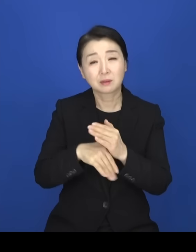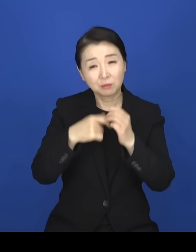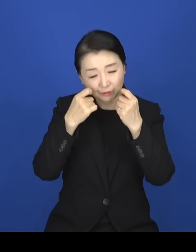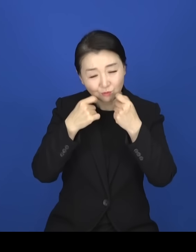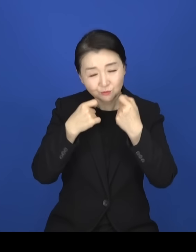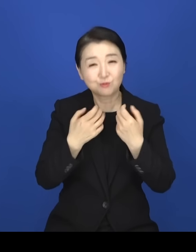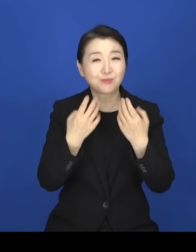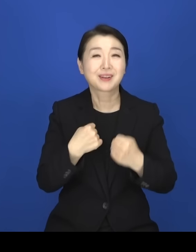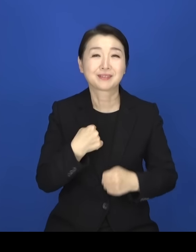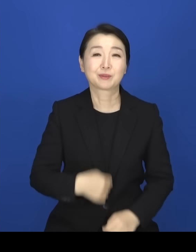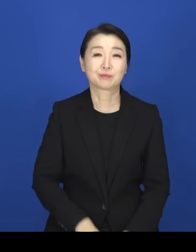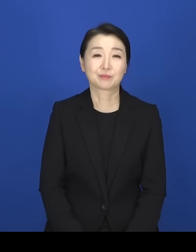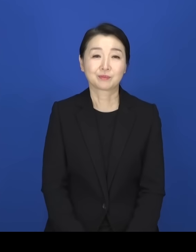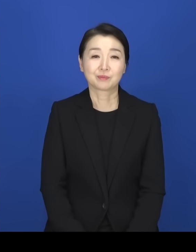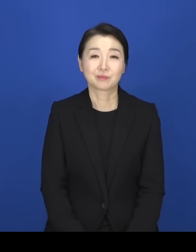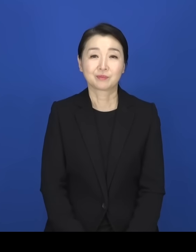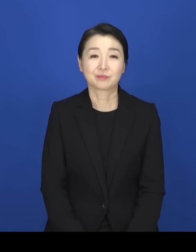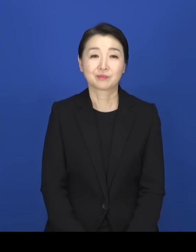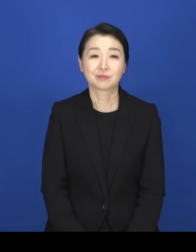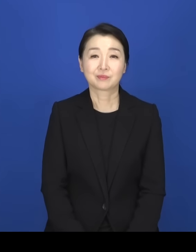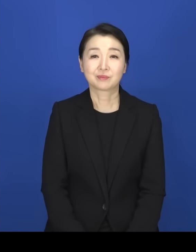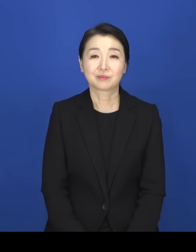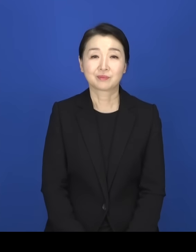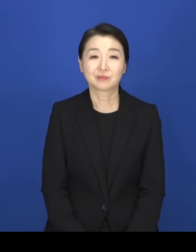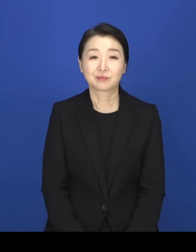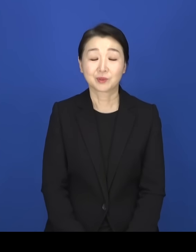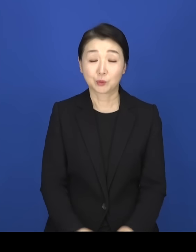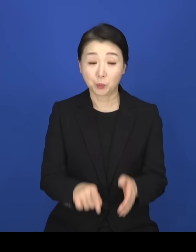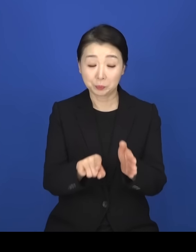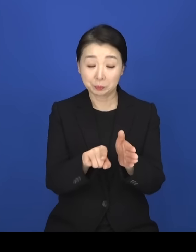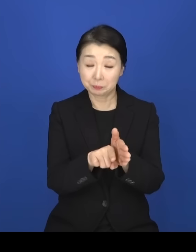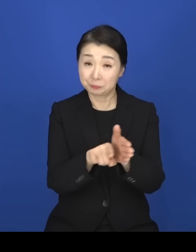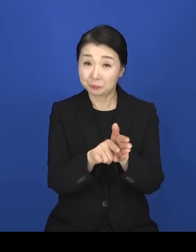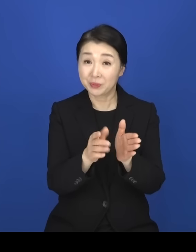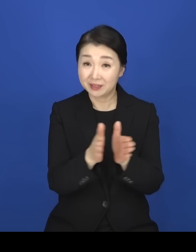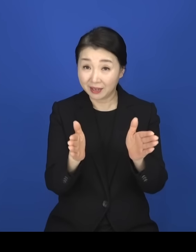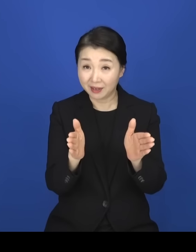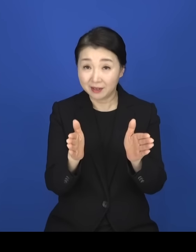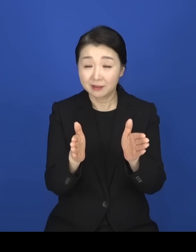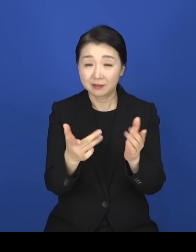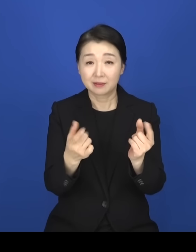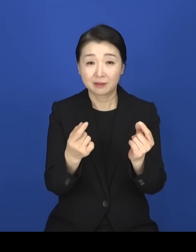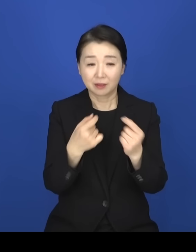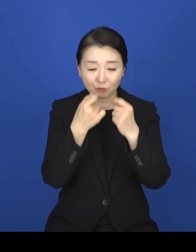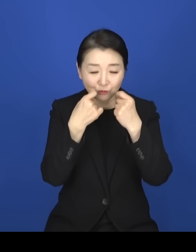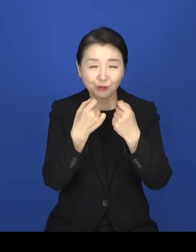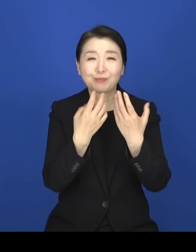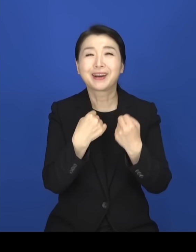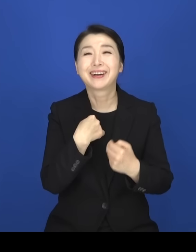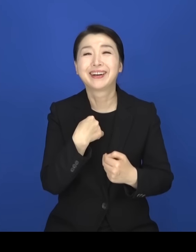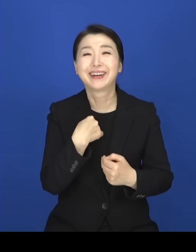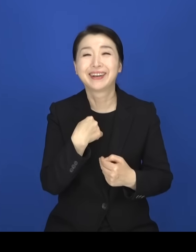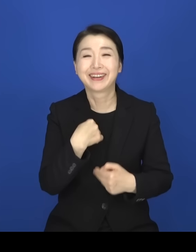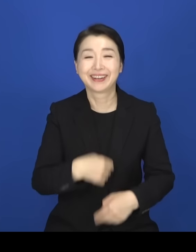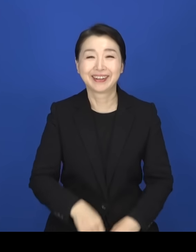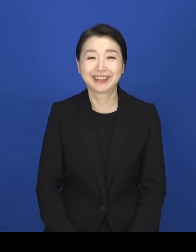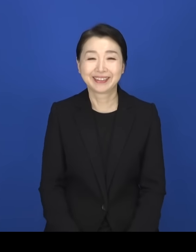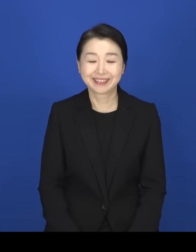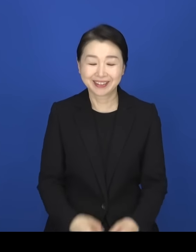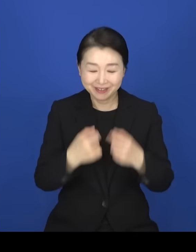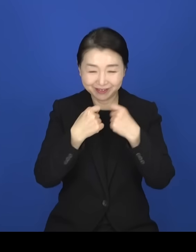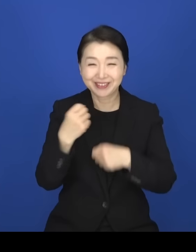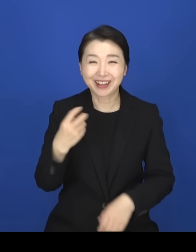같아요. 네. 그리고 제가 이 신앙이 생기면서 예. 이제 많이 우는데 예. 말씀하셨다시피 많이 울긴